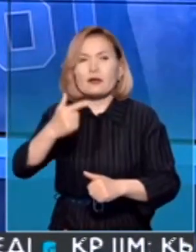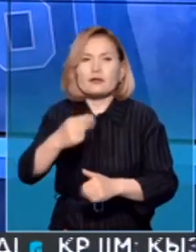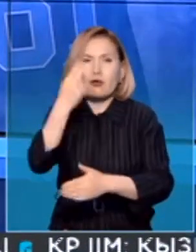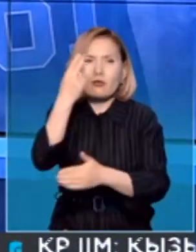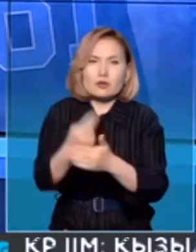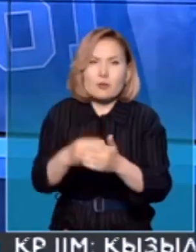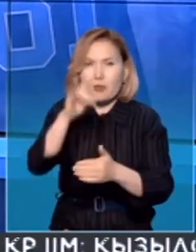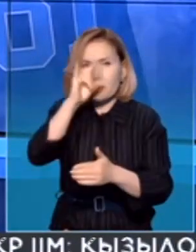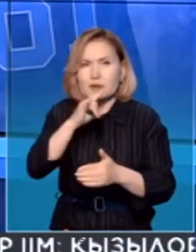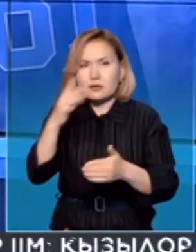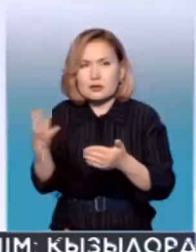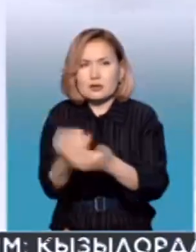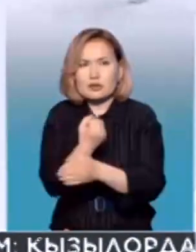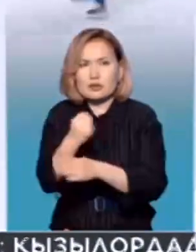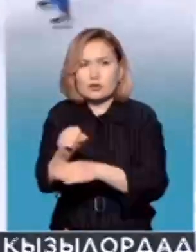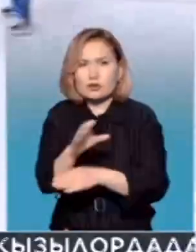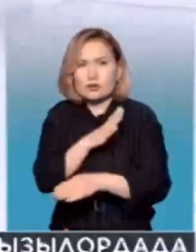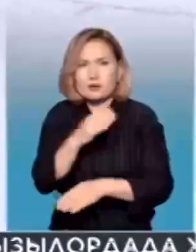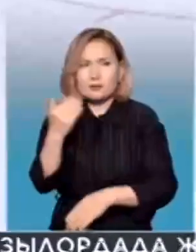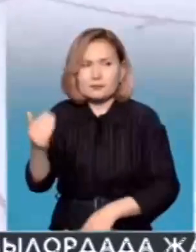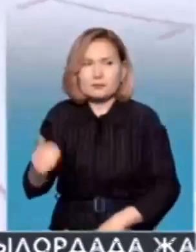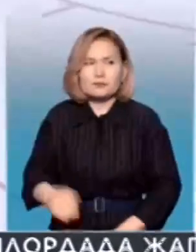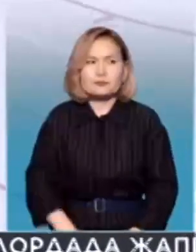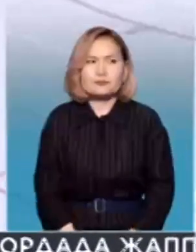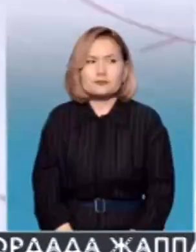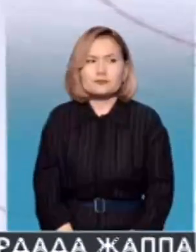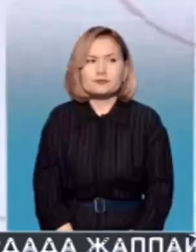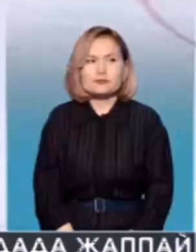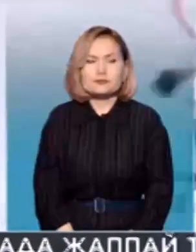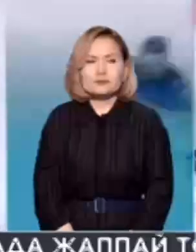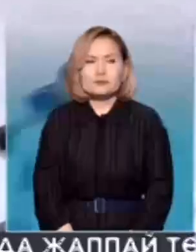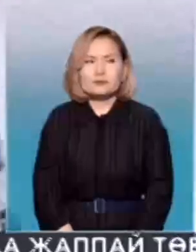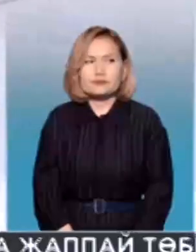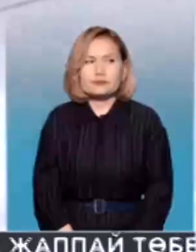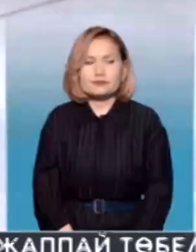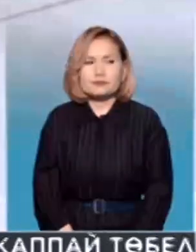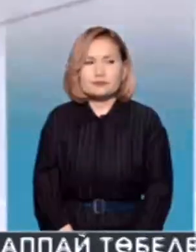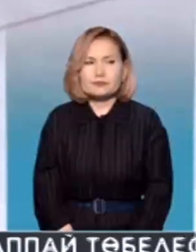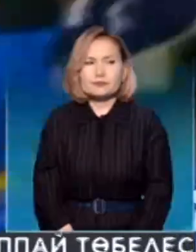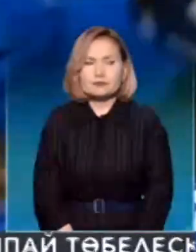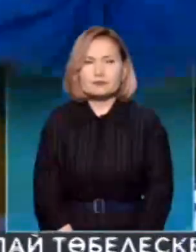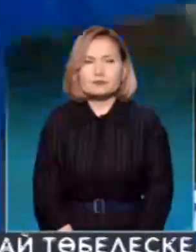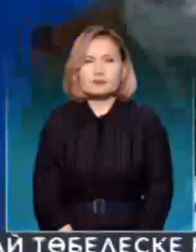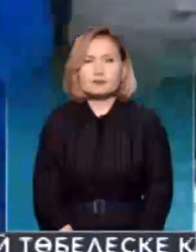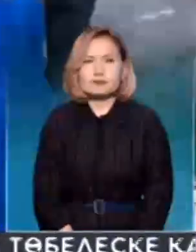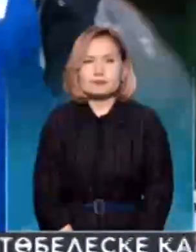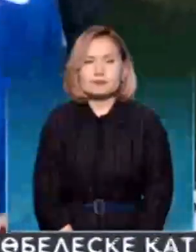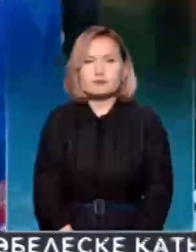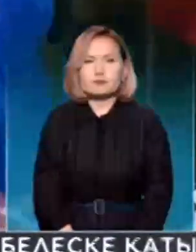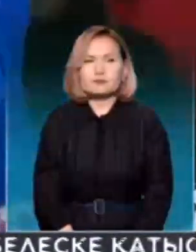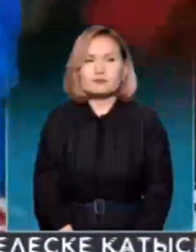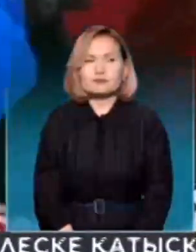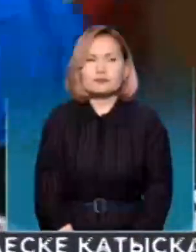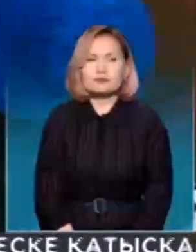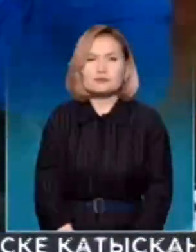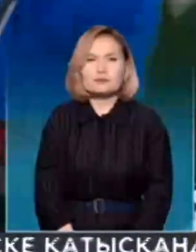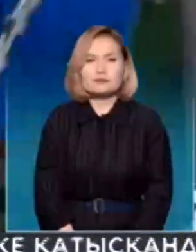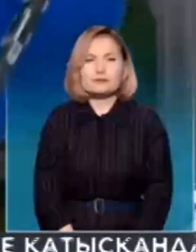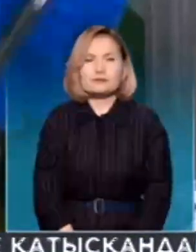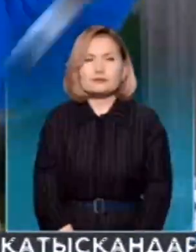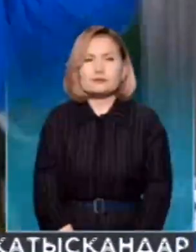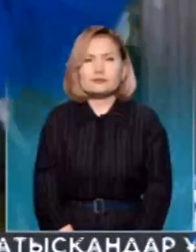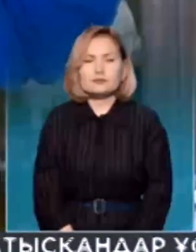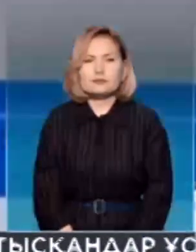жеңді. Старченко! Старченко! 1-1! Роман Шайба! Шайба бақпада біздің капитан Тарас